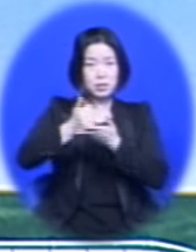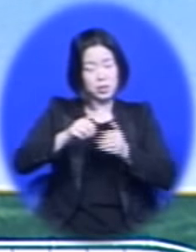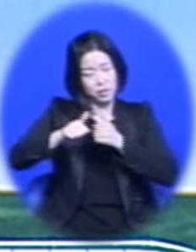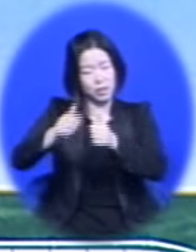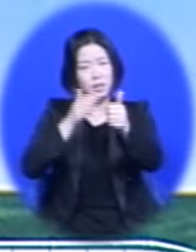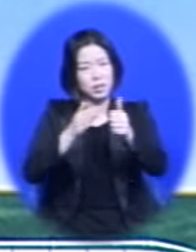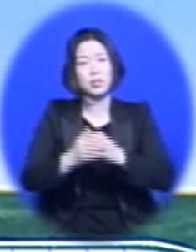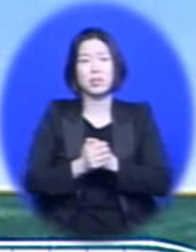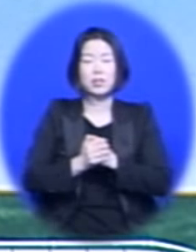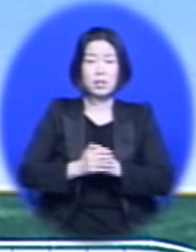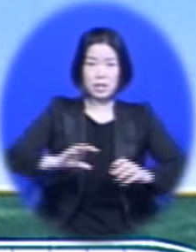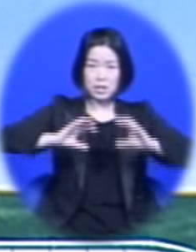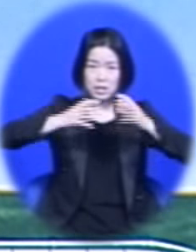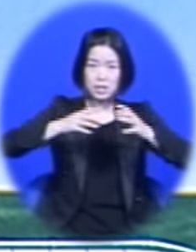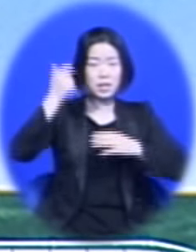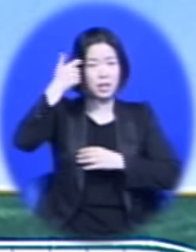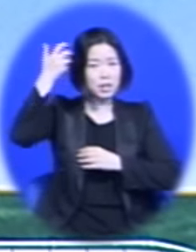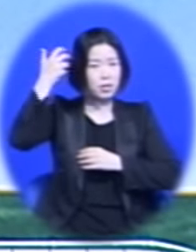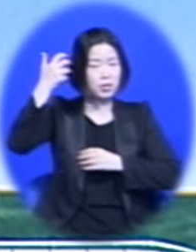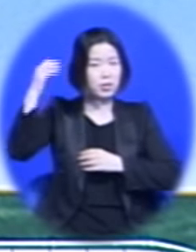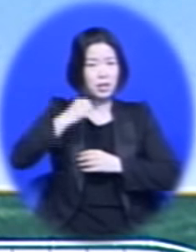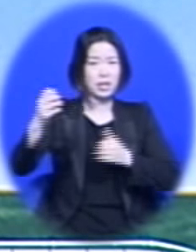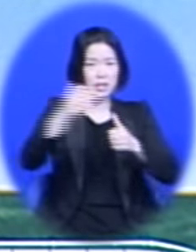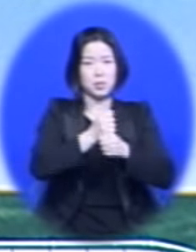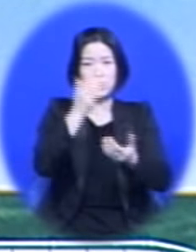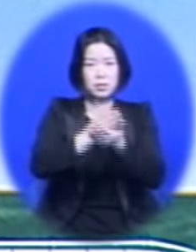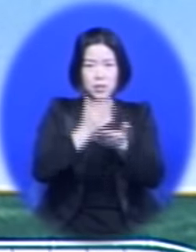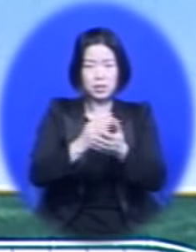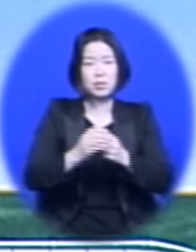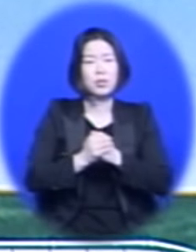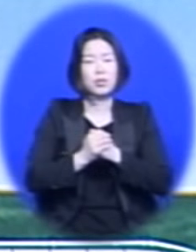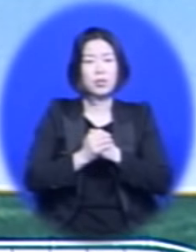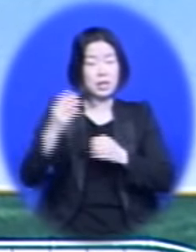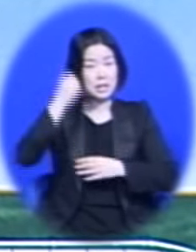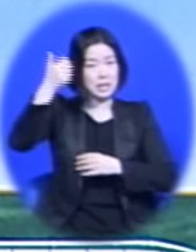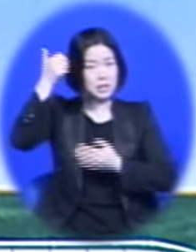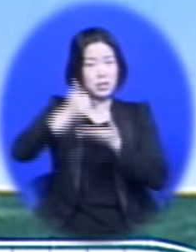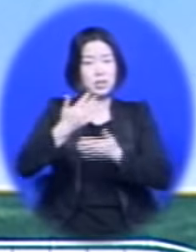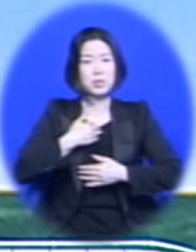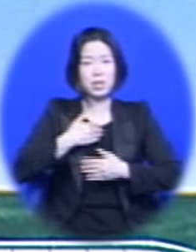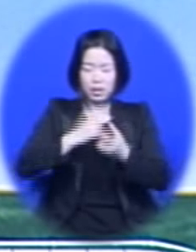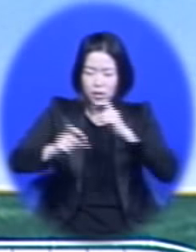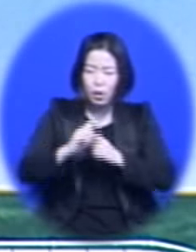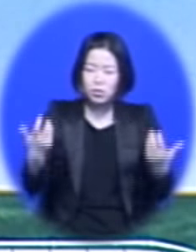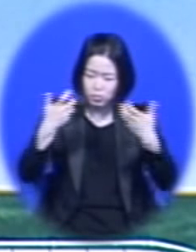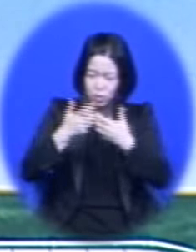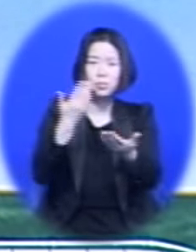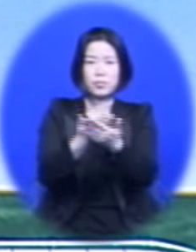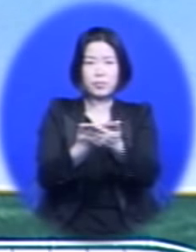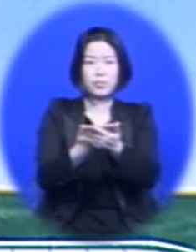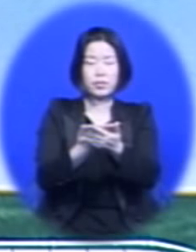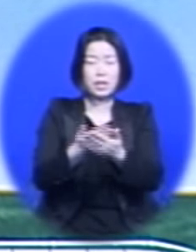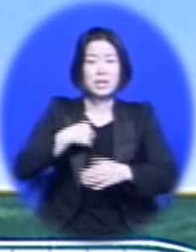됩니다. 세상의 영에 사로잡히시면 안 됩니다. 성령님, 제게 더 충만해 주소서.